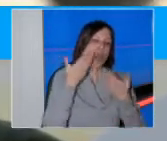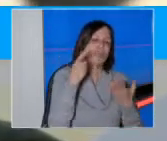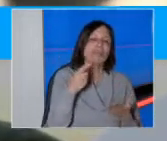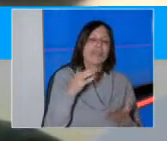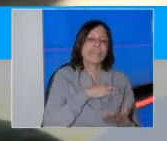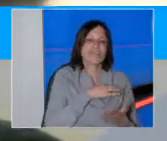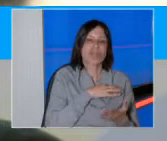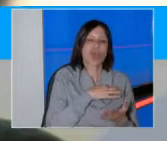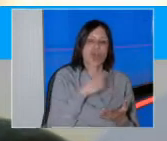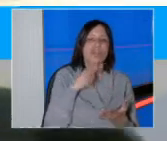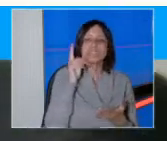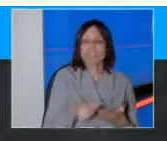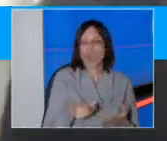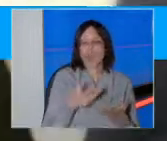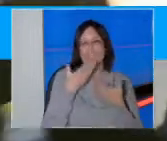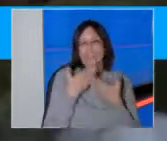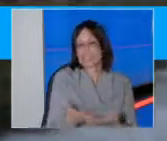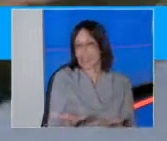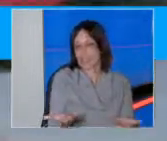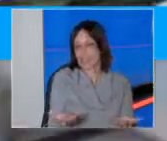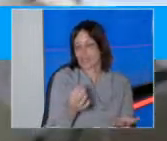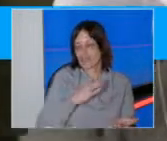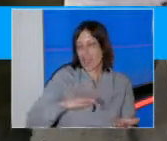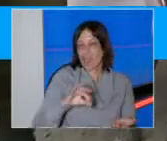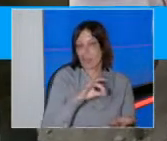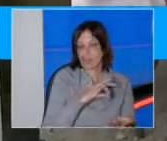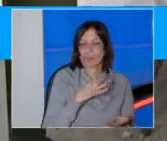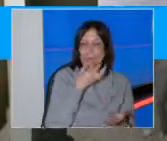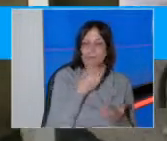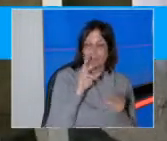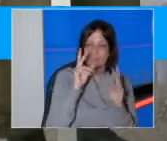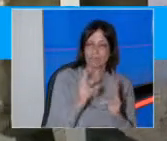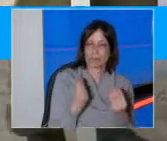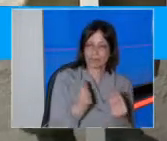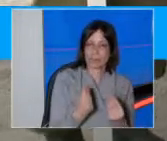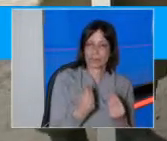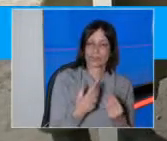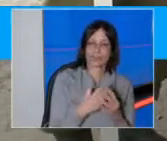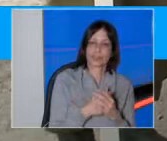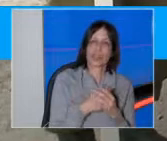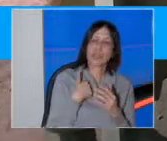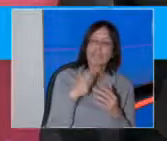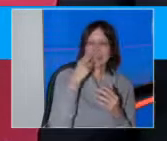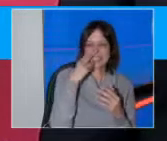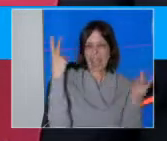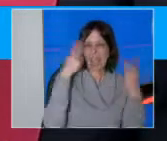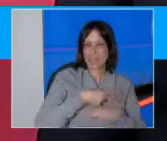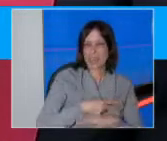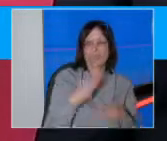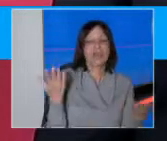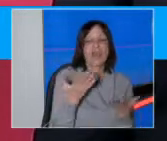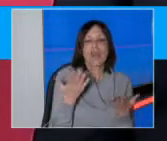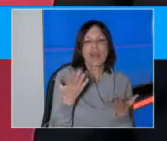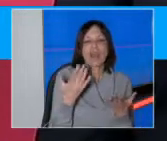נפגעות, הן צריכות את הסיוע שלנו. זהו, אז סליחה שאני קוטע אותך, עורך דין קורנינדי סירקיס, אני מנסה להבין איך